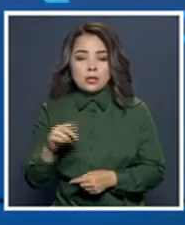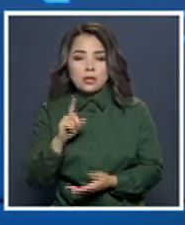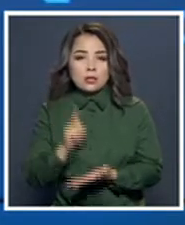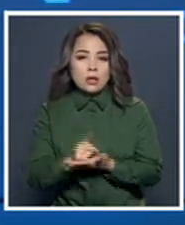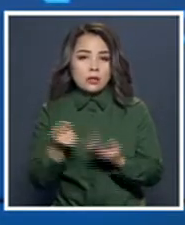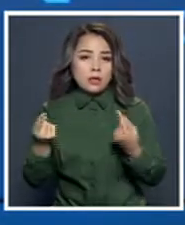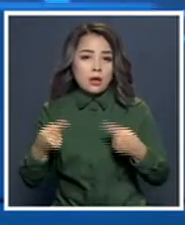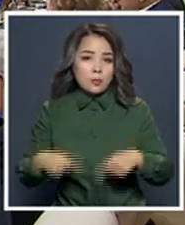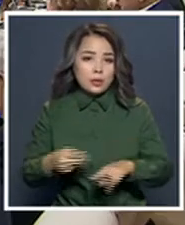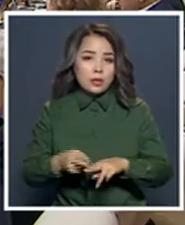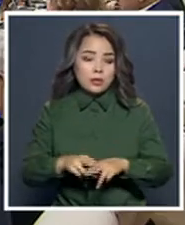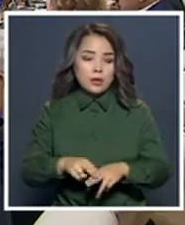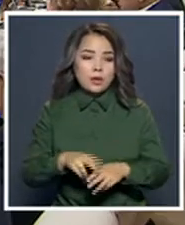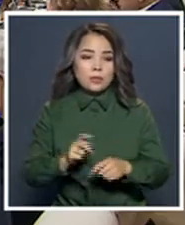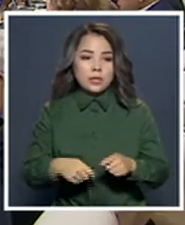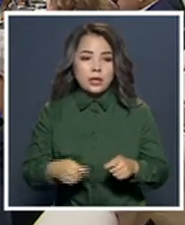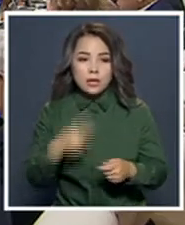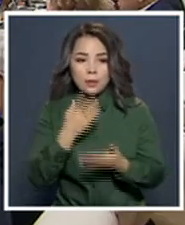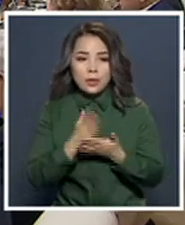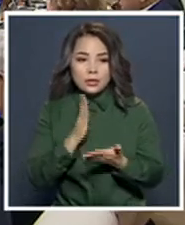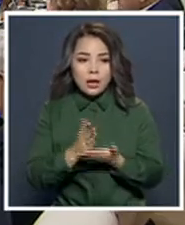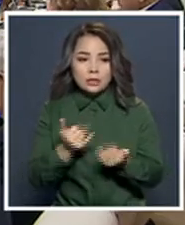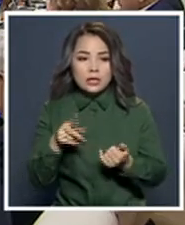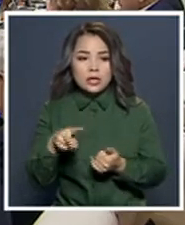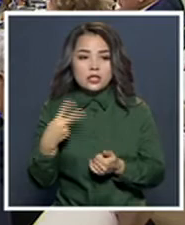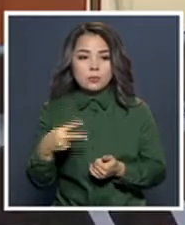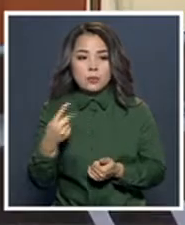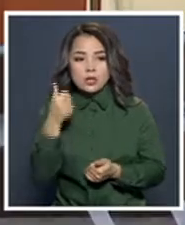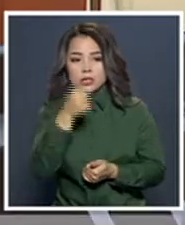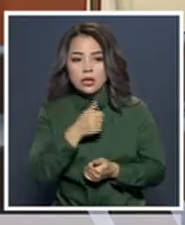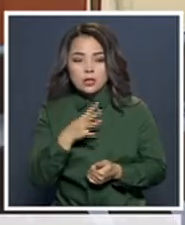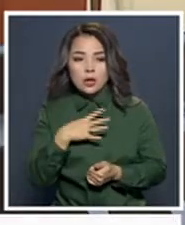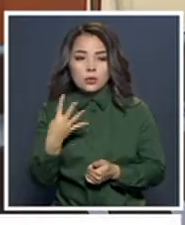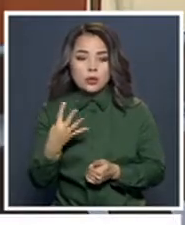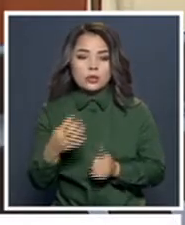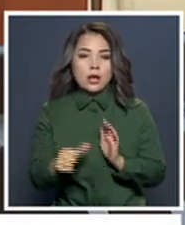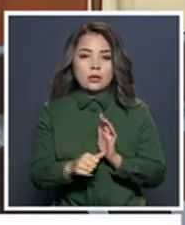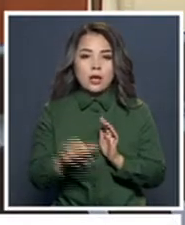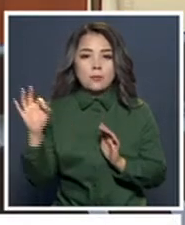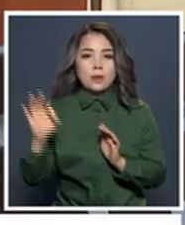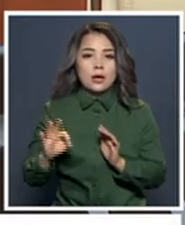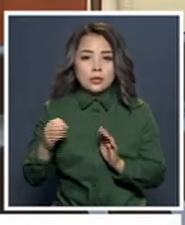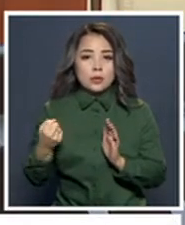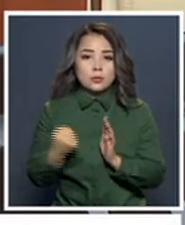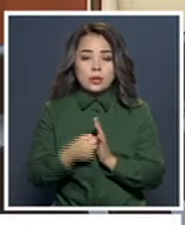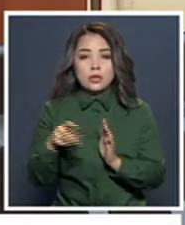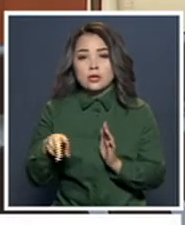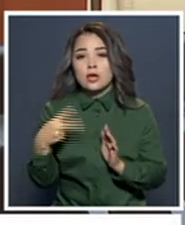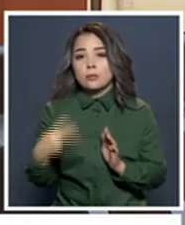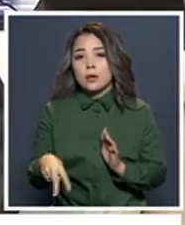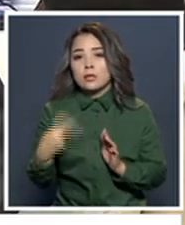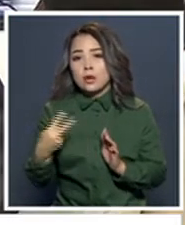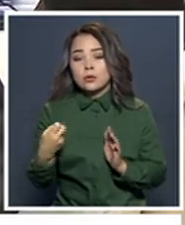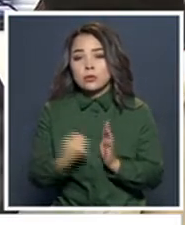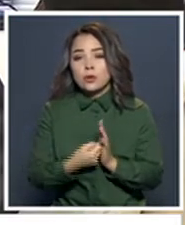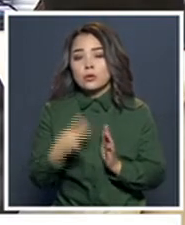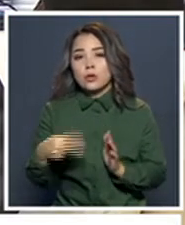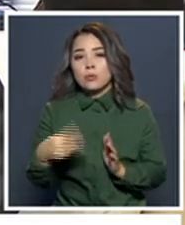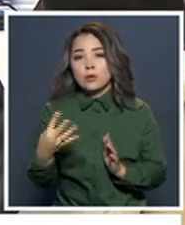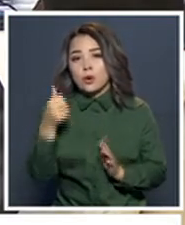біршама бәсеңдейді деген болжам бар. 2021 жылға дейін 4-6% деңгейінде сақталса, 2022-2024